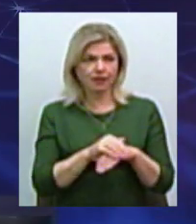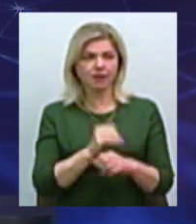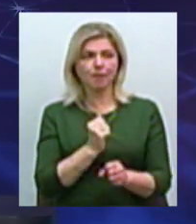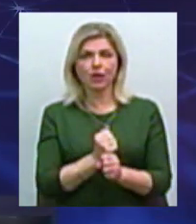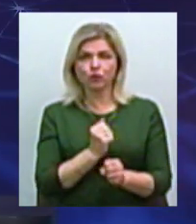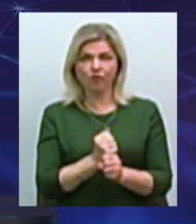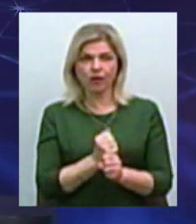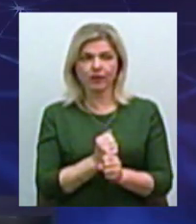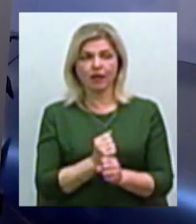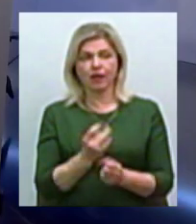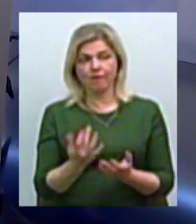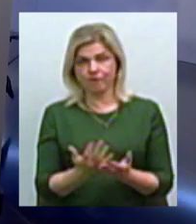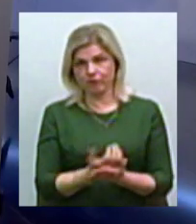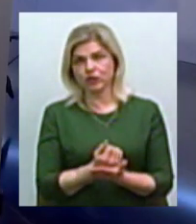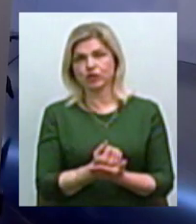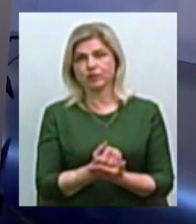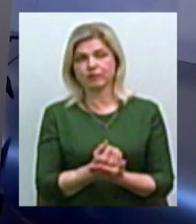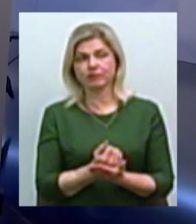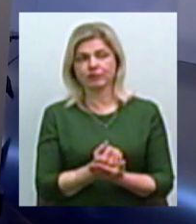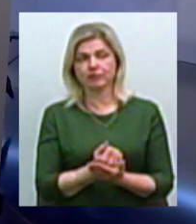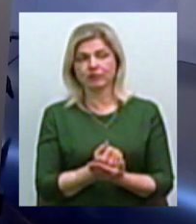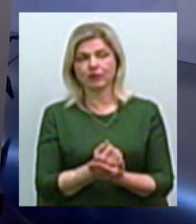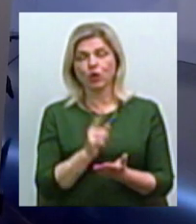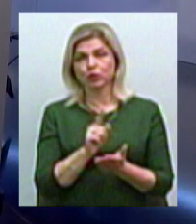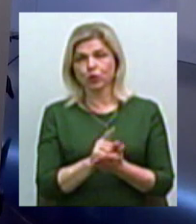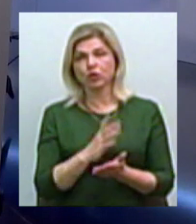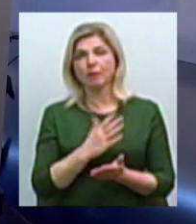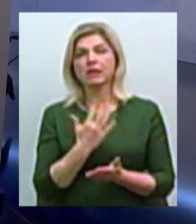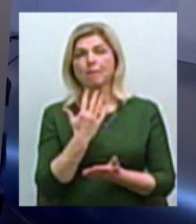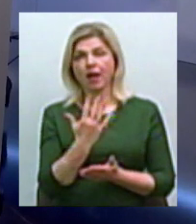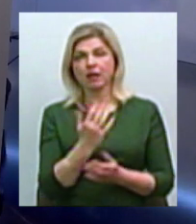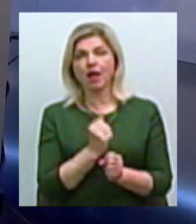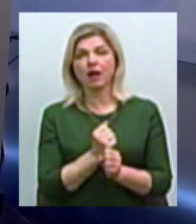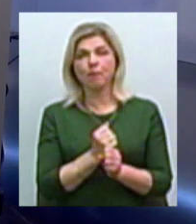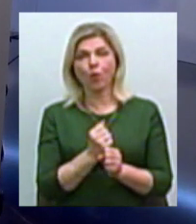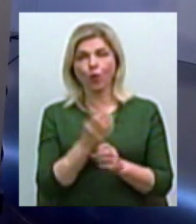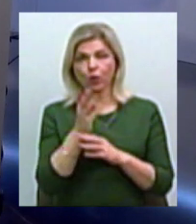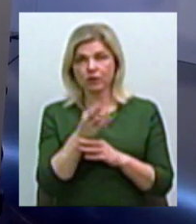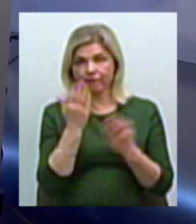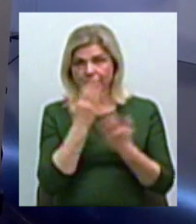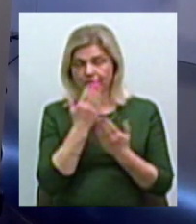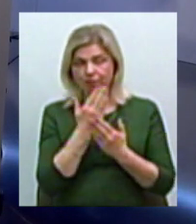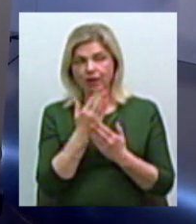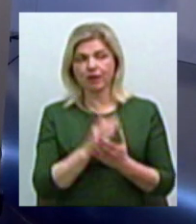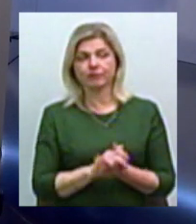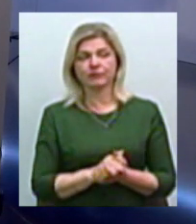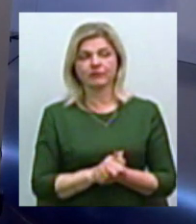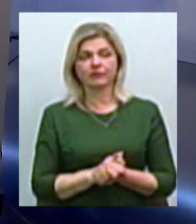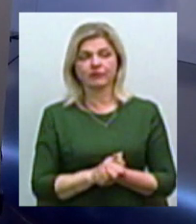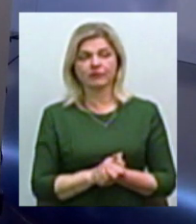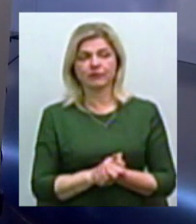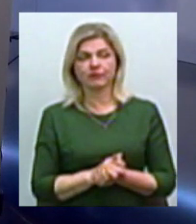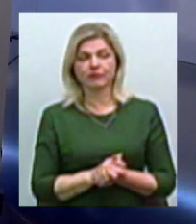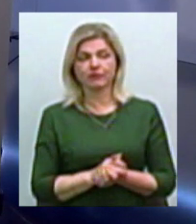працювали і вийшли. По ідеї, повинно було 5 робіт бути. Одна робота, ну, у нас були ті направленості, я